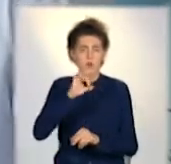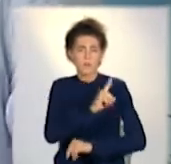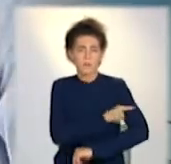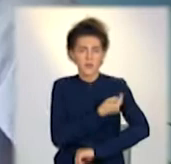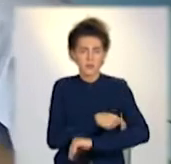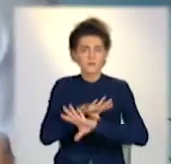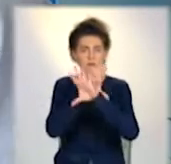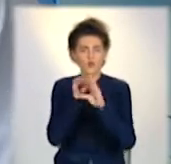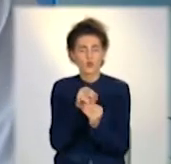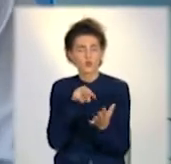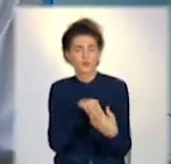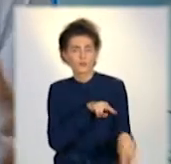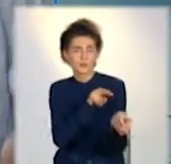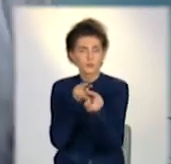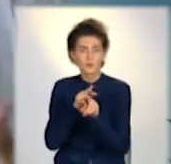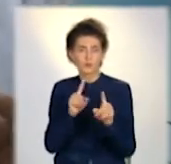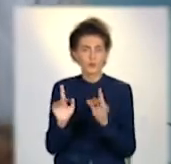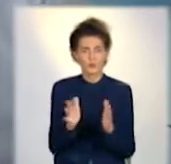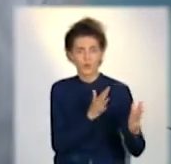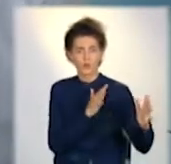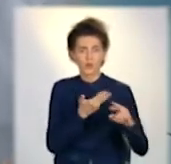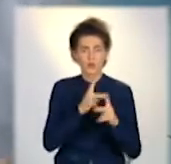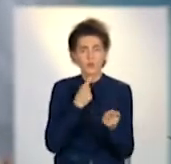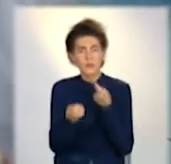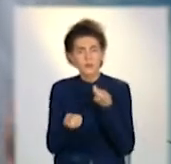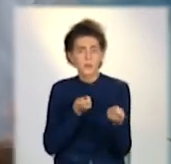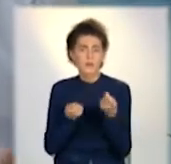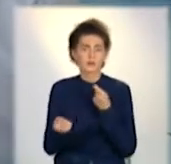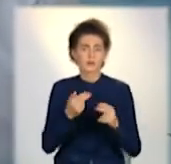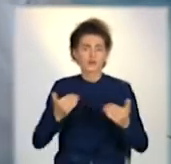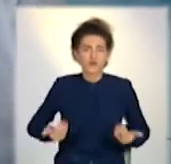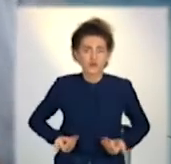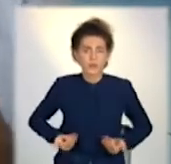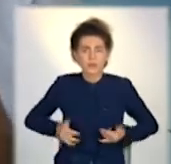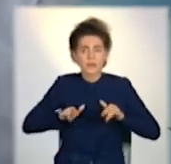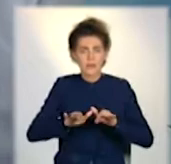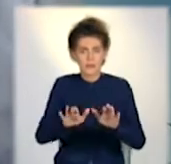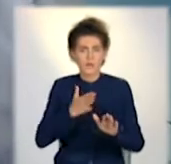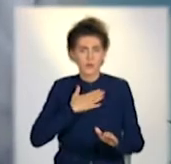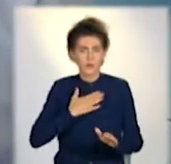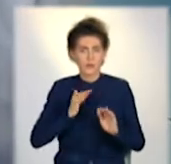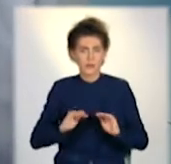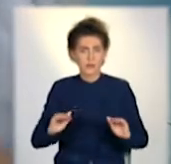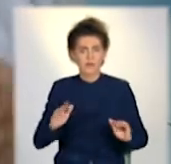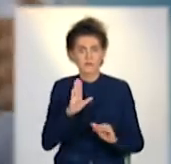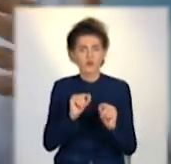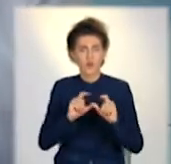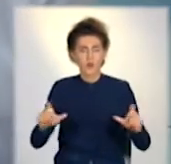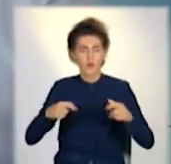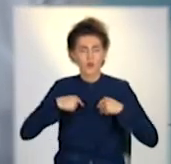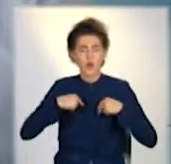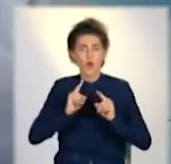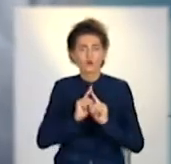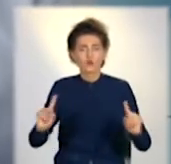вот всему процессу обеспечения безопасности, жизнедеятельности наших детей в школе. Мы уделили